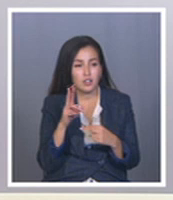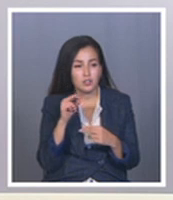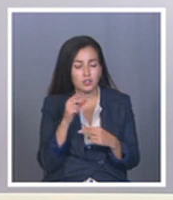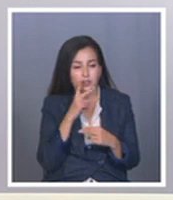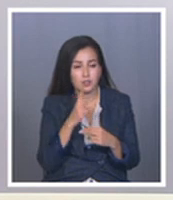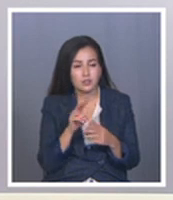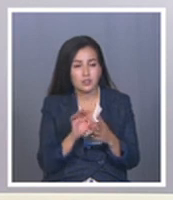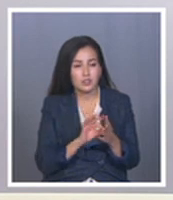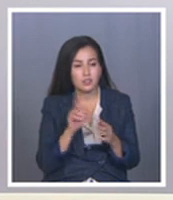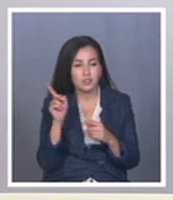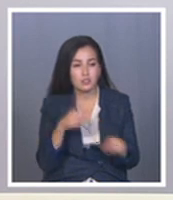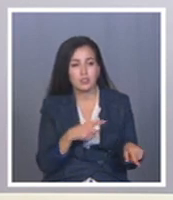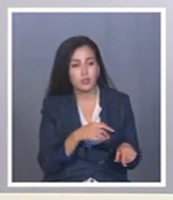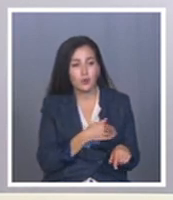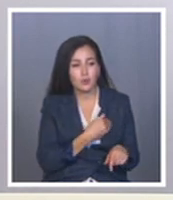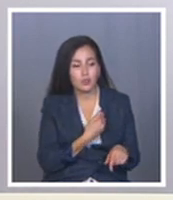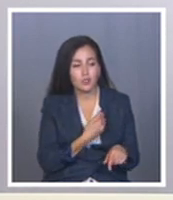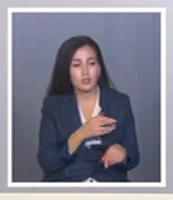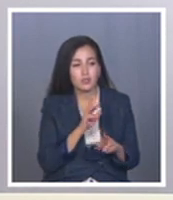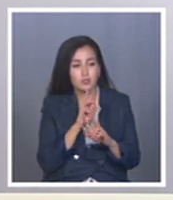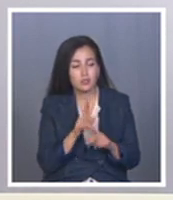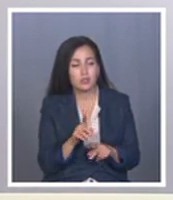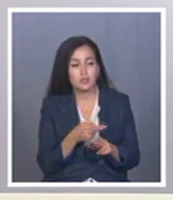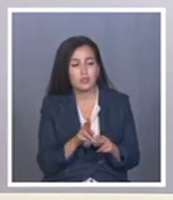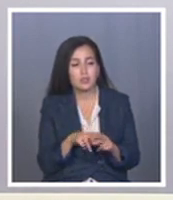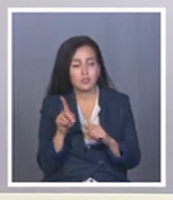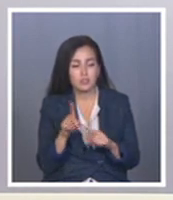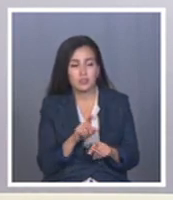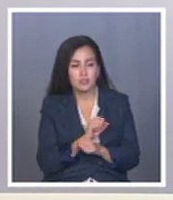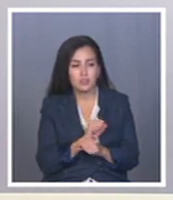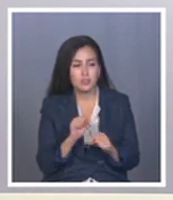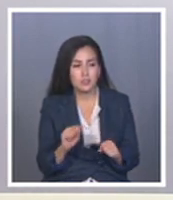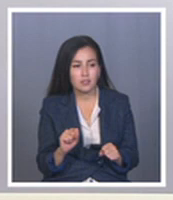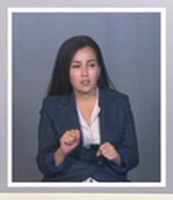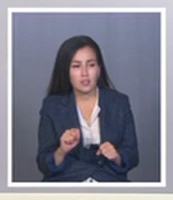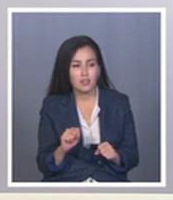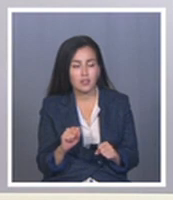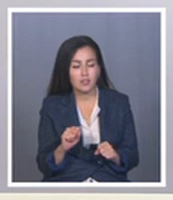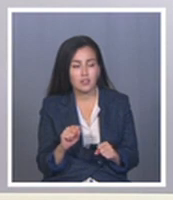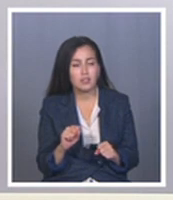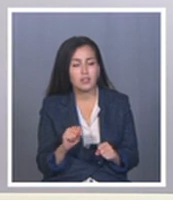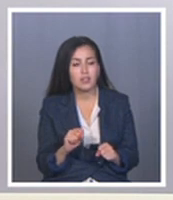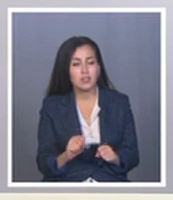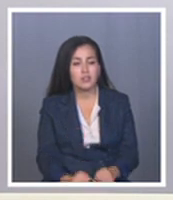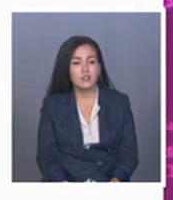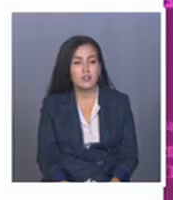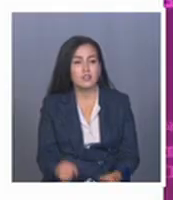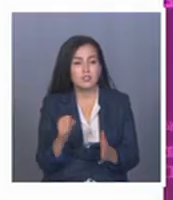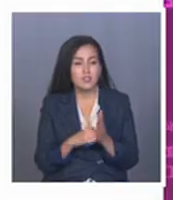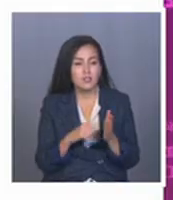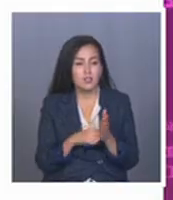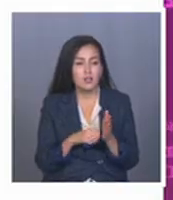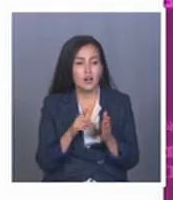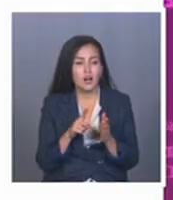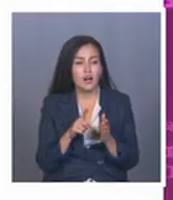бірден қысқартып жіберісі келіп жатады. Т-3 пен Т-3-ті. Бұл жағдайда олай жасауға болмайды. Өйткені